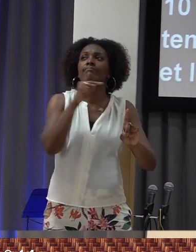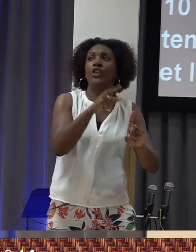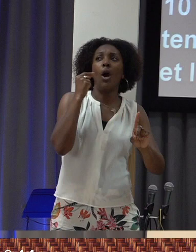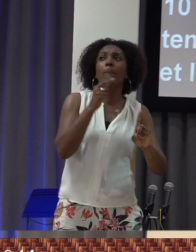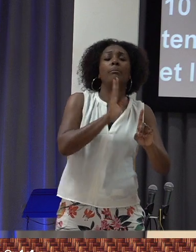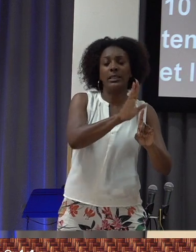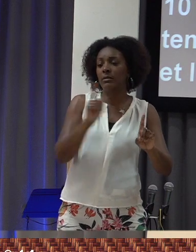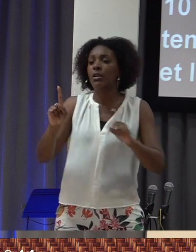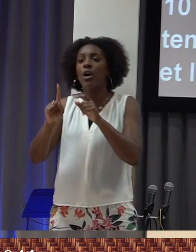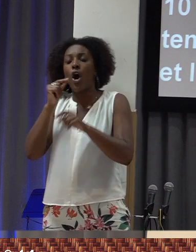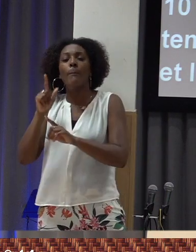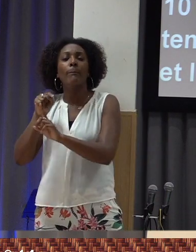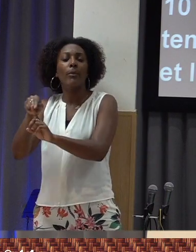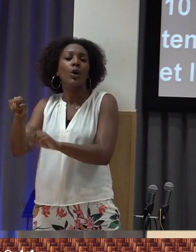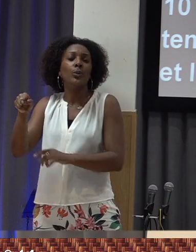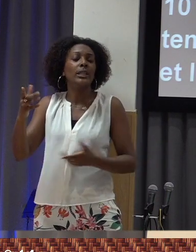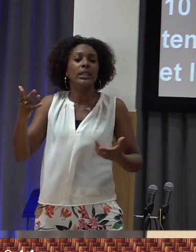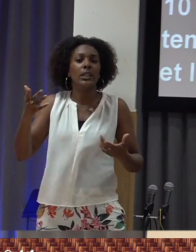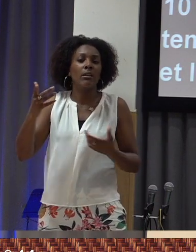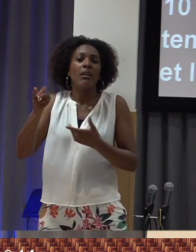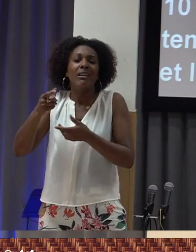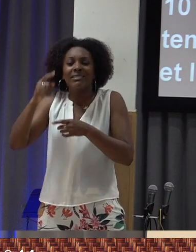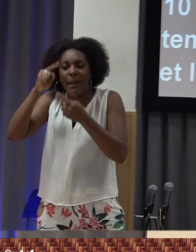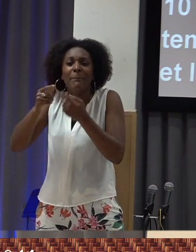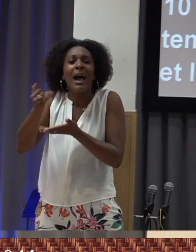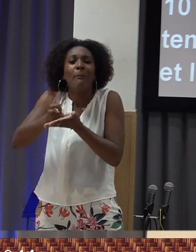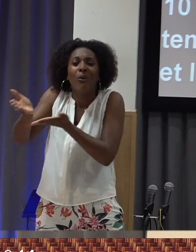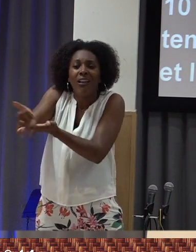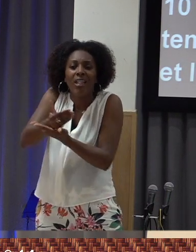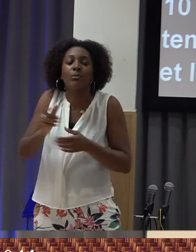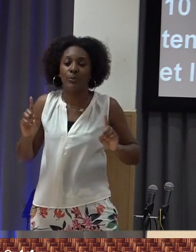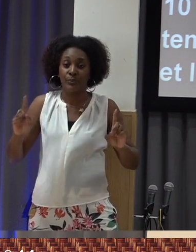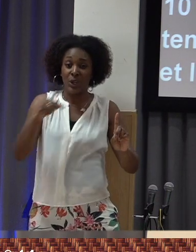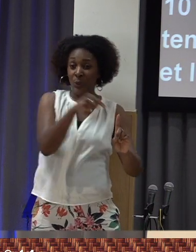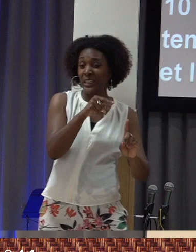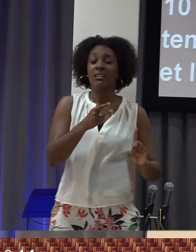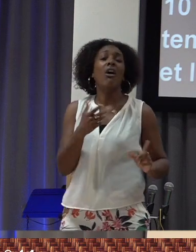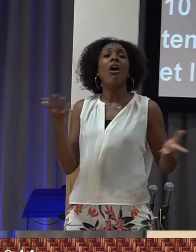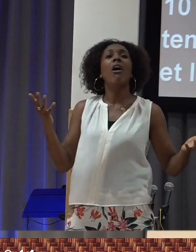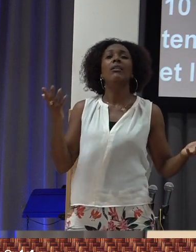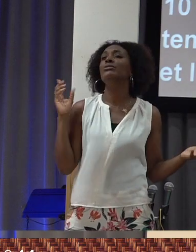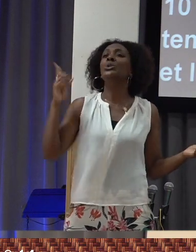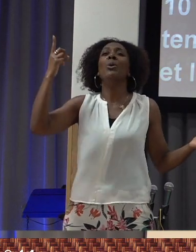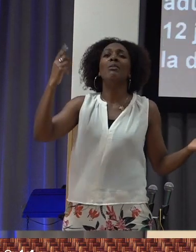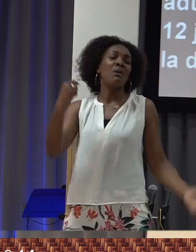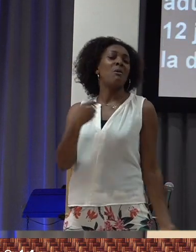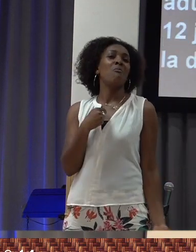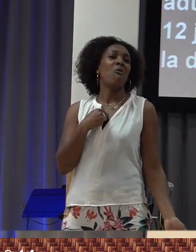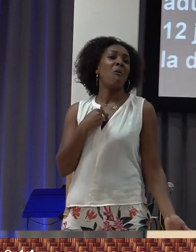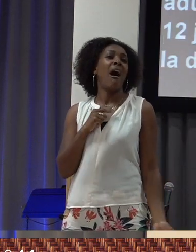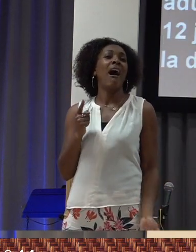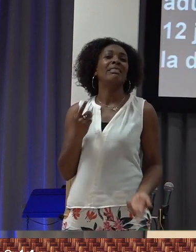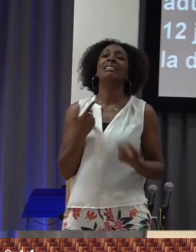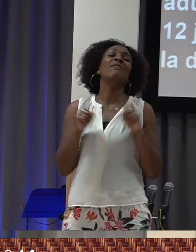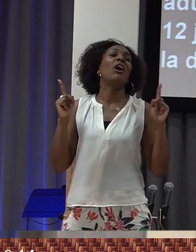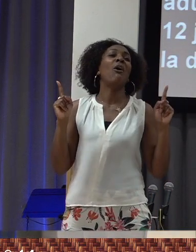publicain. Le pharisien debout priait en lui-même, « Ô Dieu, je te rends grâce de ce que je ne suis pas comme le reste